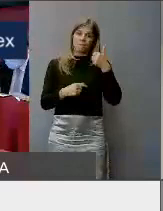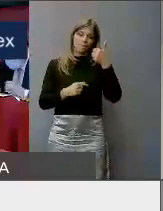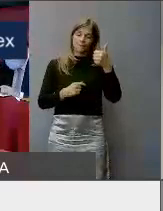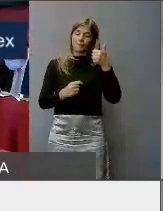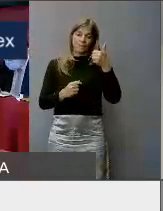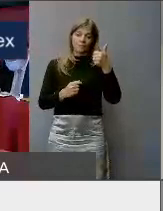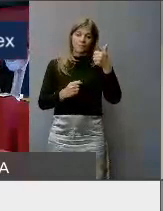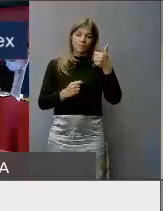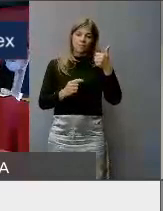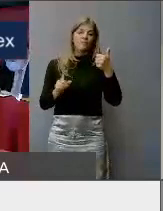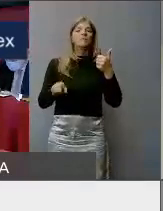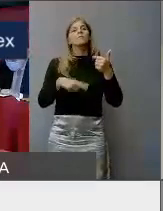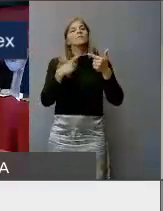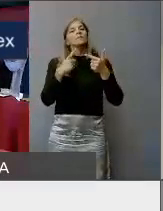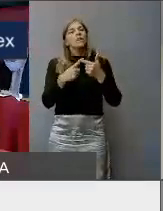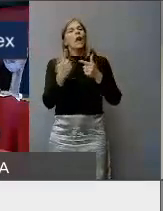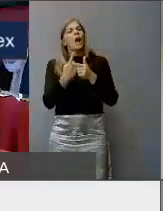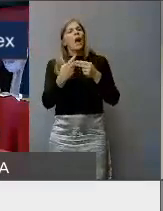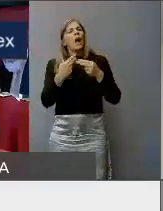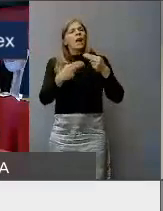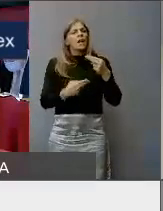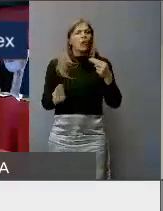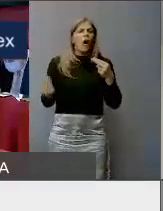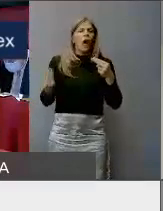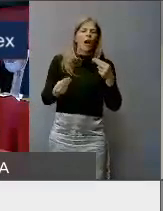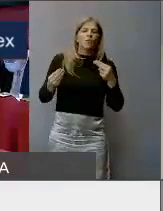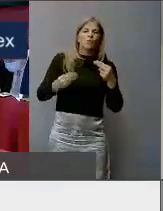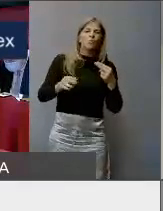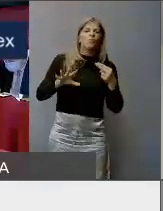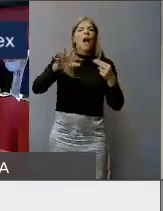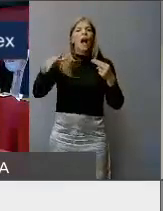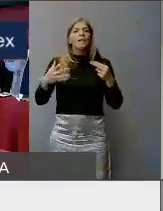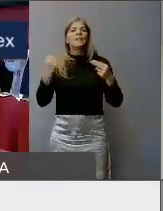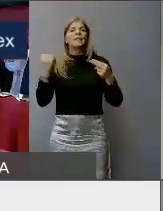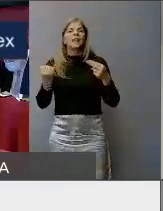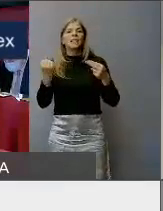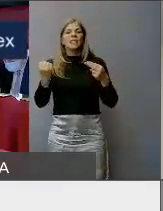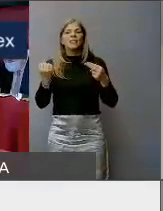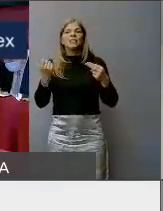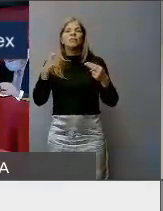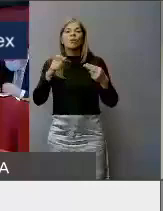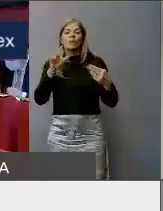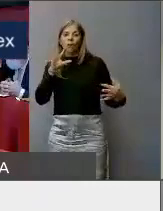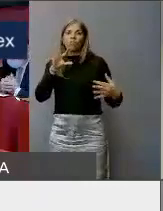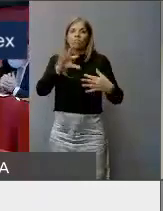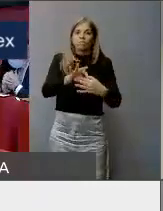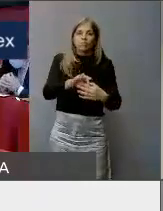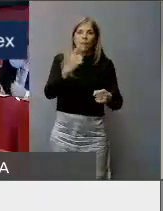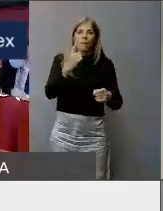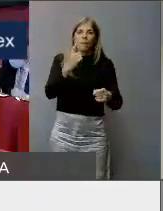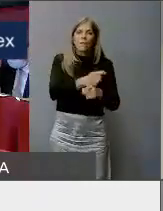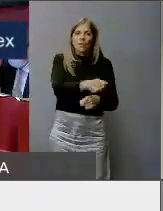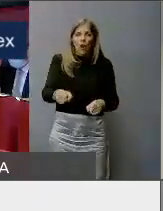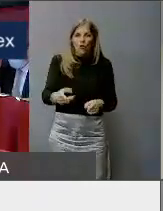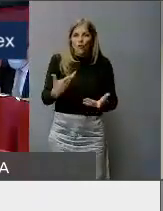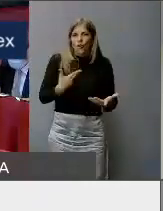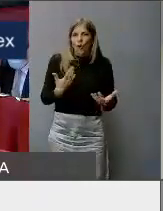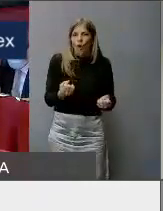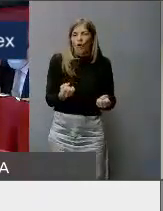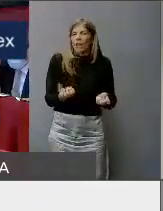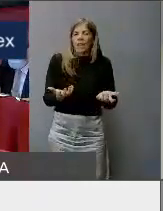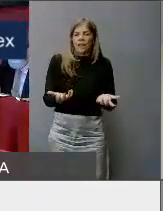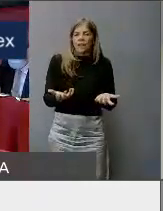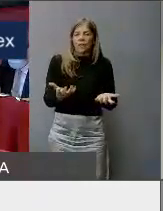magari aggiungendo anche i servizi non elencati ma necessarie rispondente ai bisogni stessi un esempio che